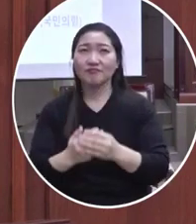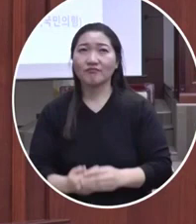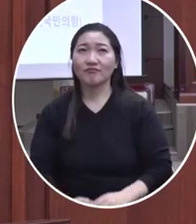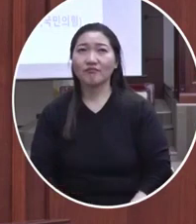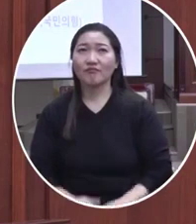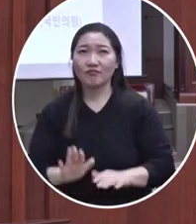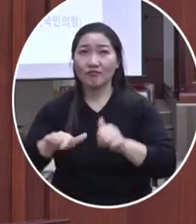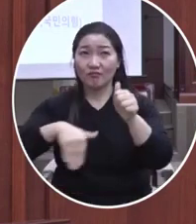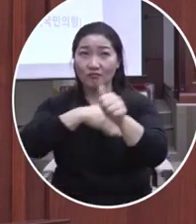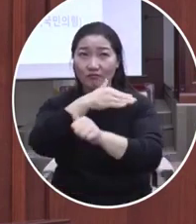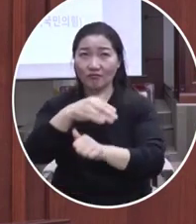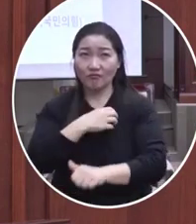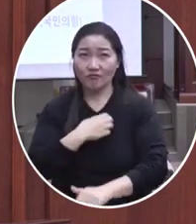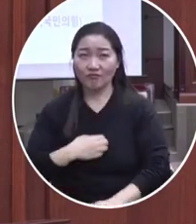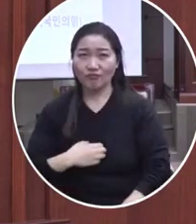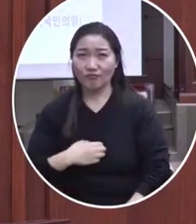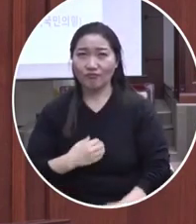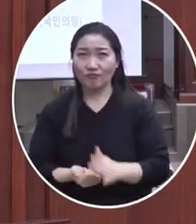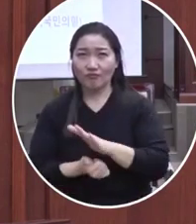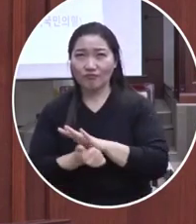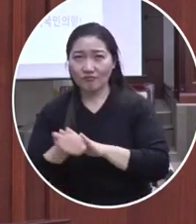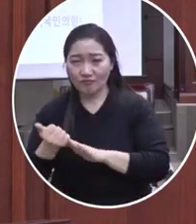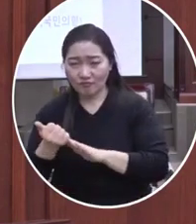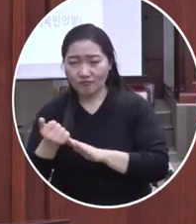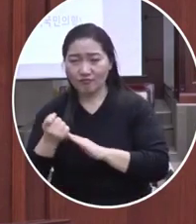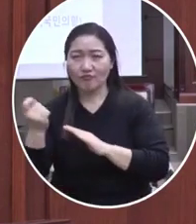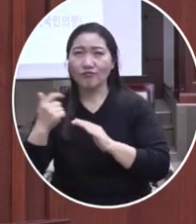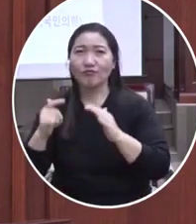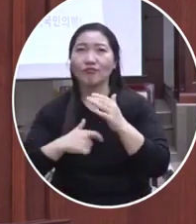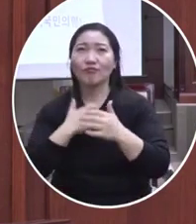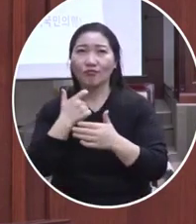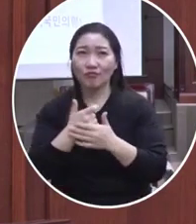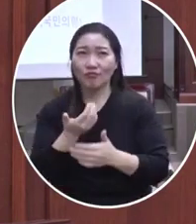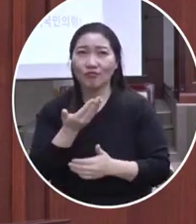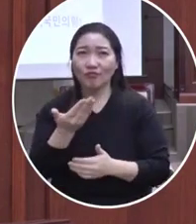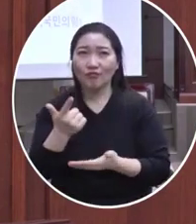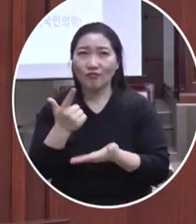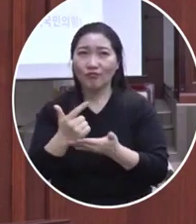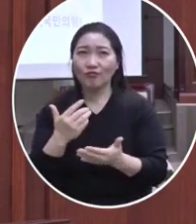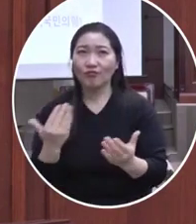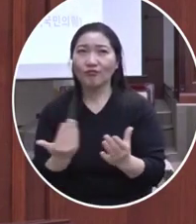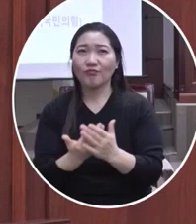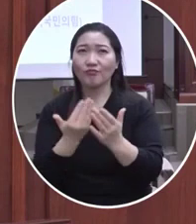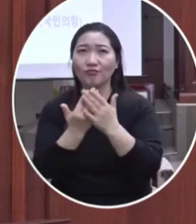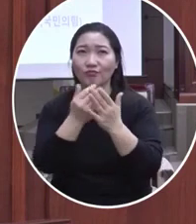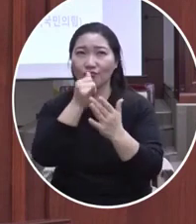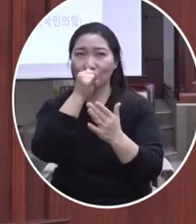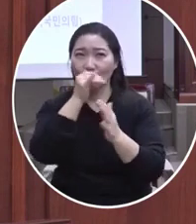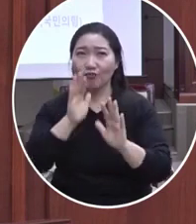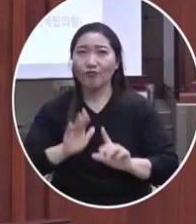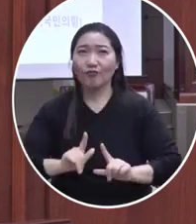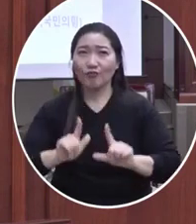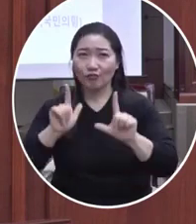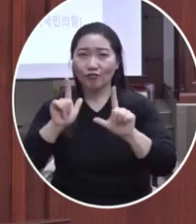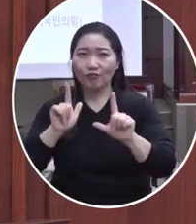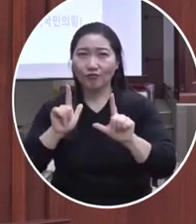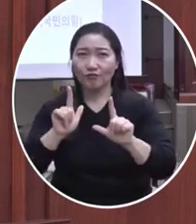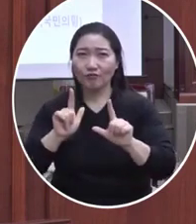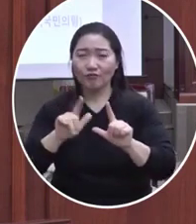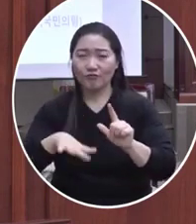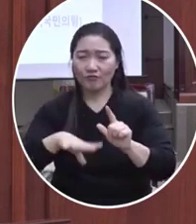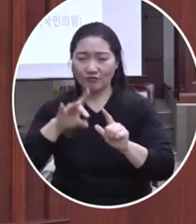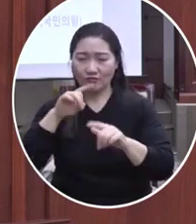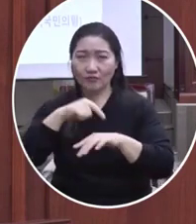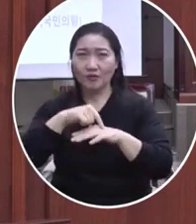있습니다 이러한 모든 상황이 국민 여러분께 희망찬 감동을 드리고 노구 발전에 이루어질 수 있도록 올한해